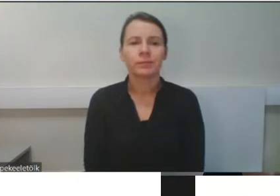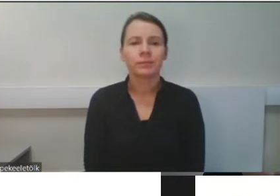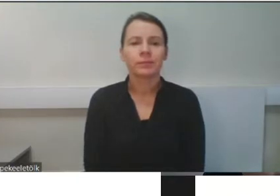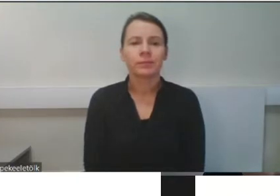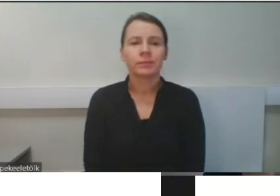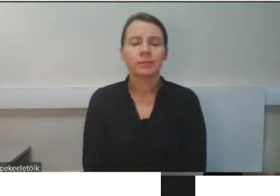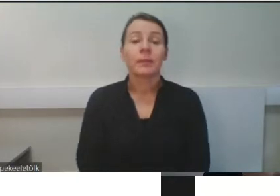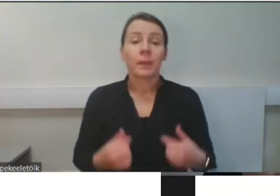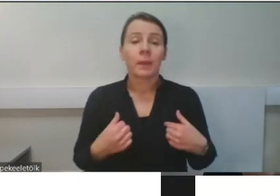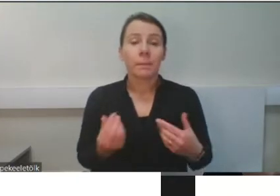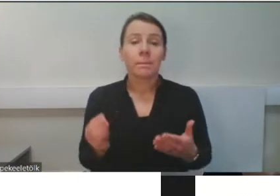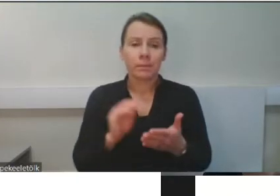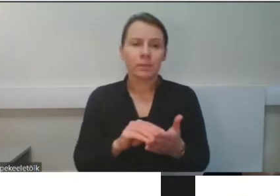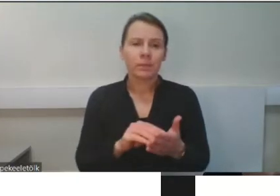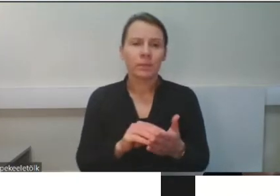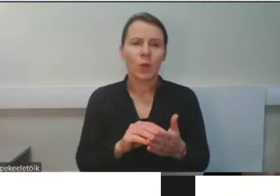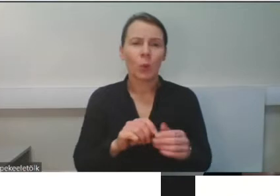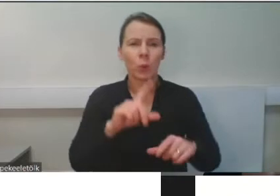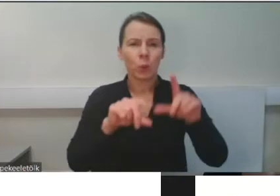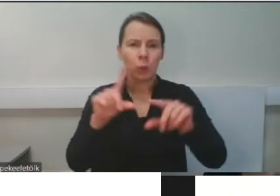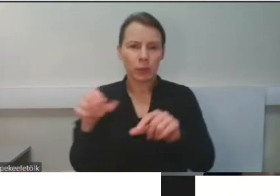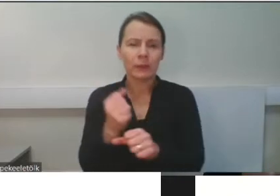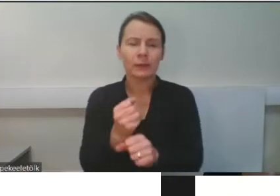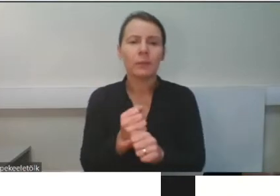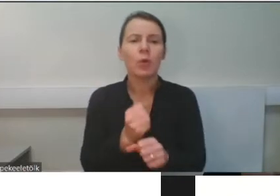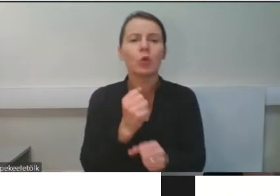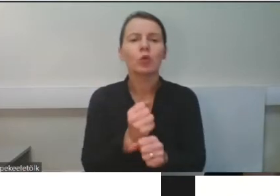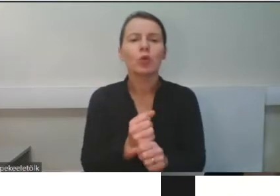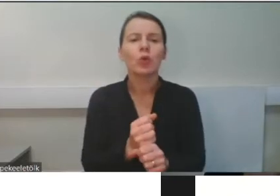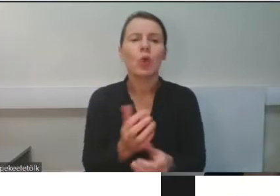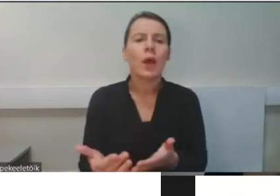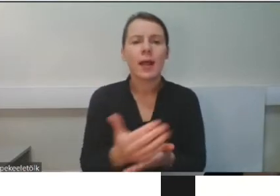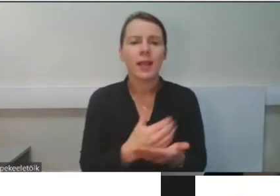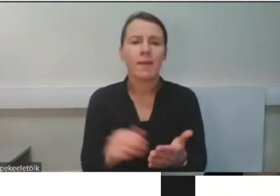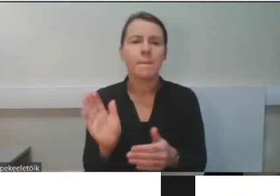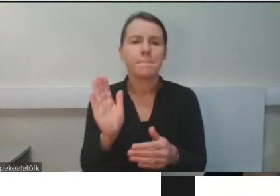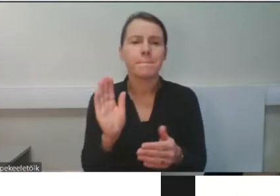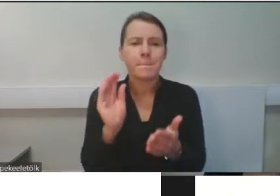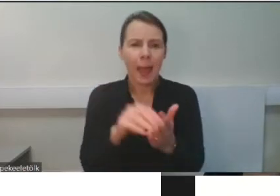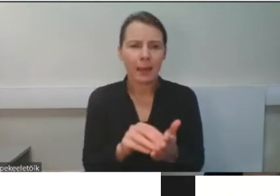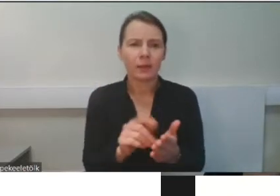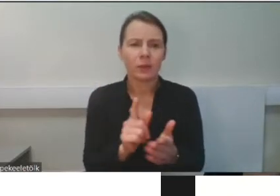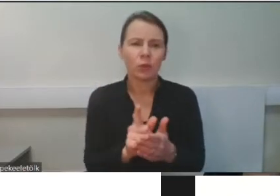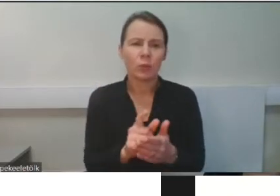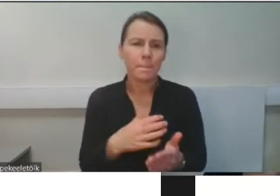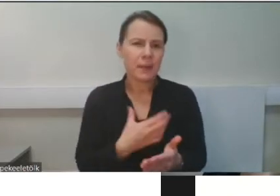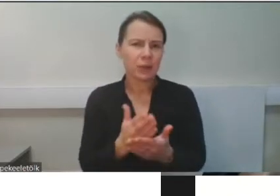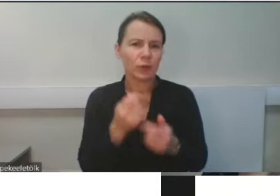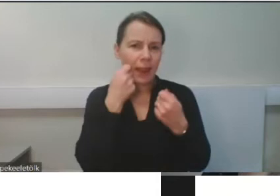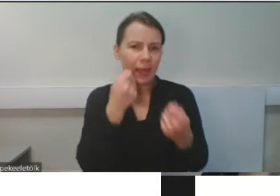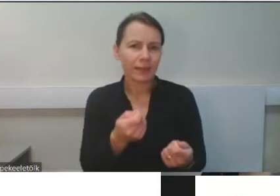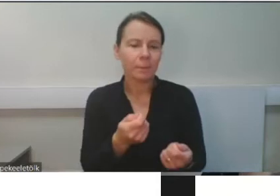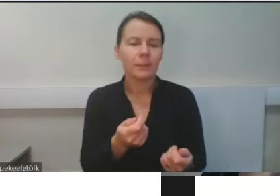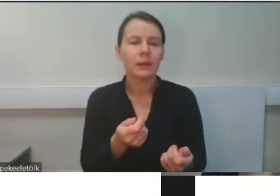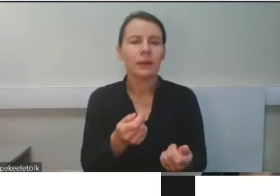mis ei tähenda , et inimene peab olema Töötukassas kindlasti arvel , vaid see on siis uuringu andmetel , et inimene ütleb ,